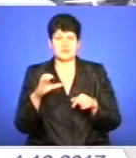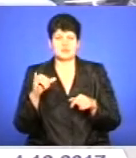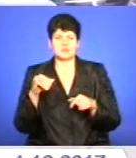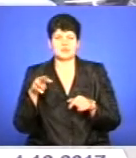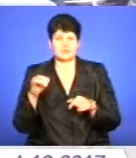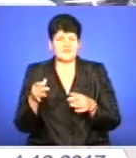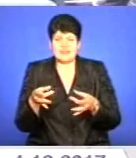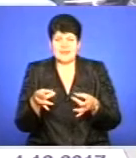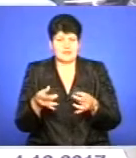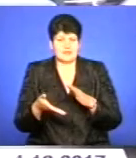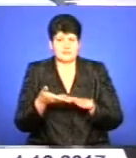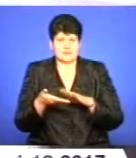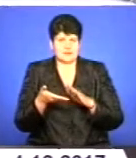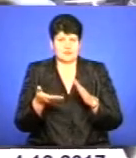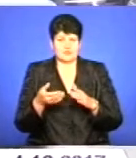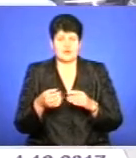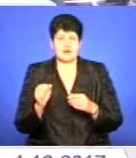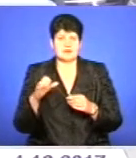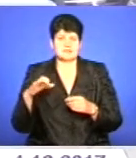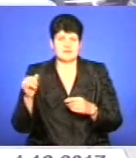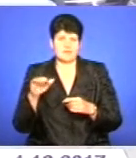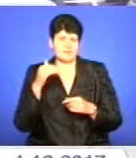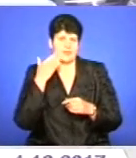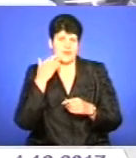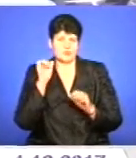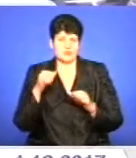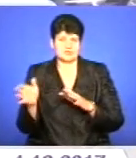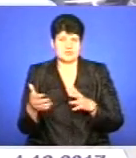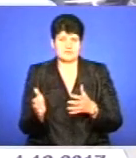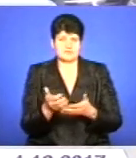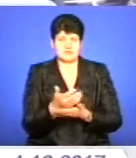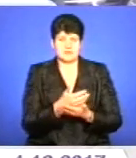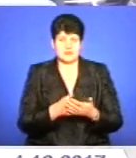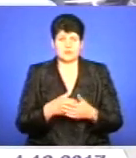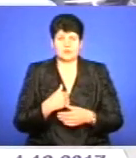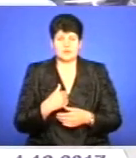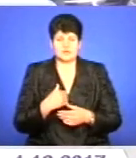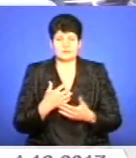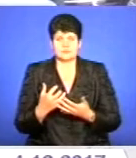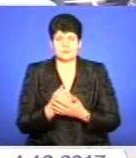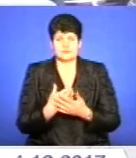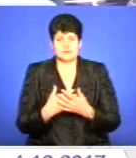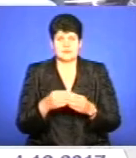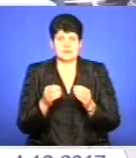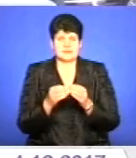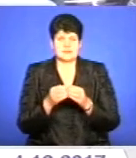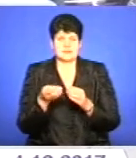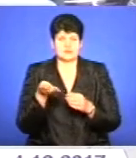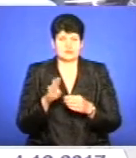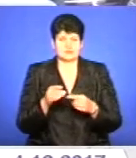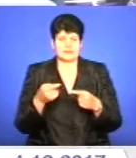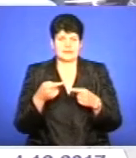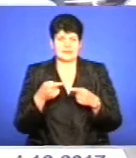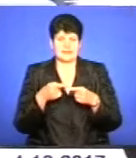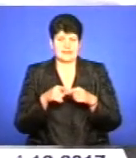не прилипає до асфальта і потім його дуже легко можна забрати. У нас вийшло понад 10 одиниць техніки,